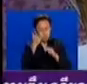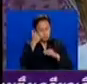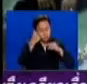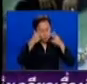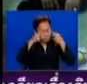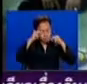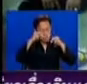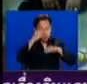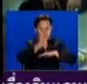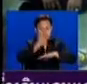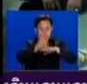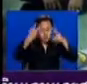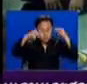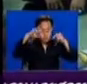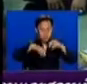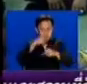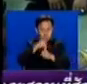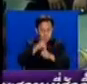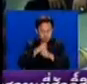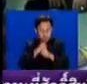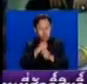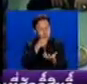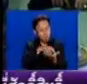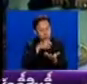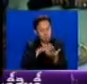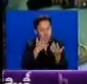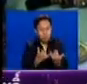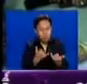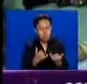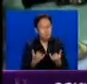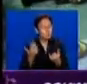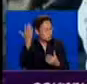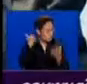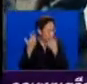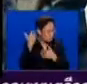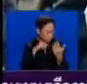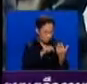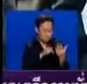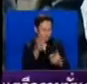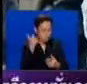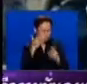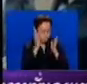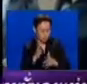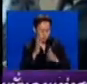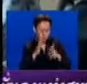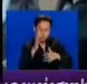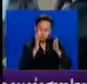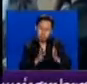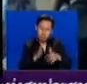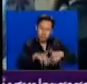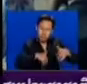นตรีกล่าวว่าจากการตรวจสอบในเบื้องต้นพบว่าบริเวณนี้เคยเป็นชุมชนที่อยู่อาศัยของมนุษย์ใน2ช่วงก็